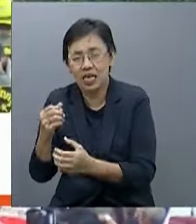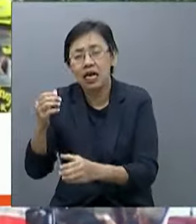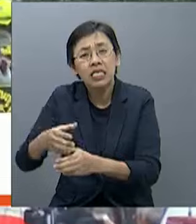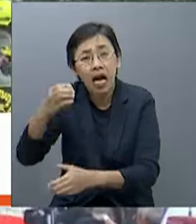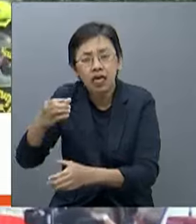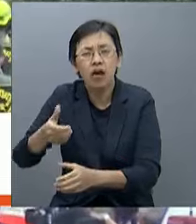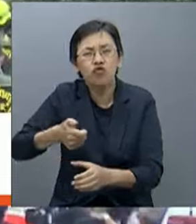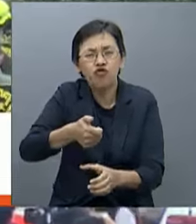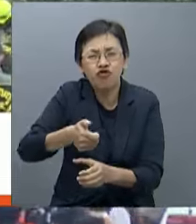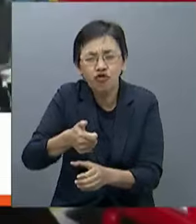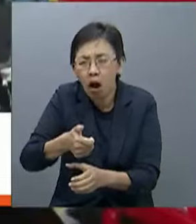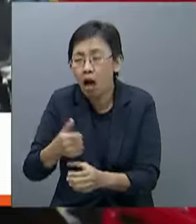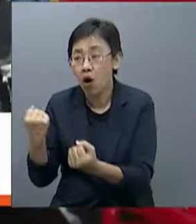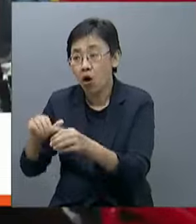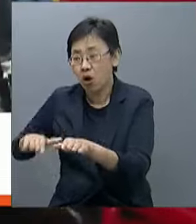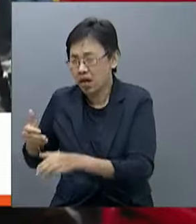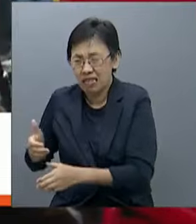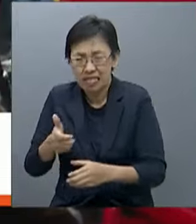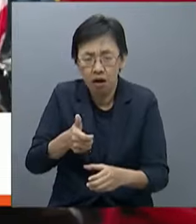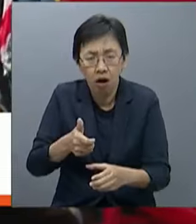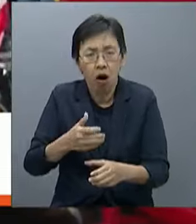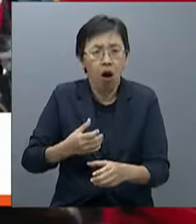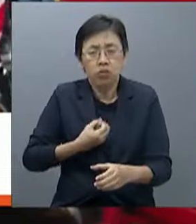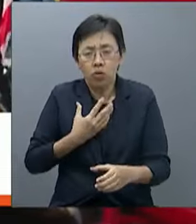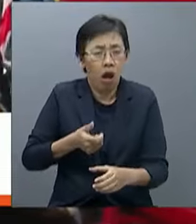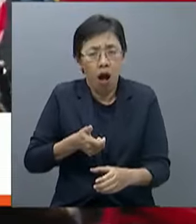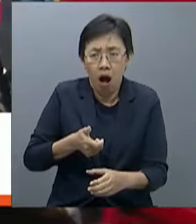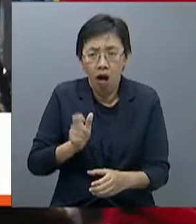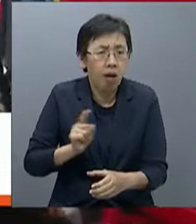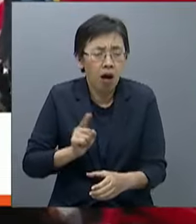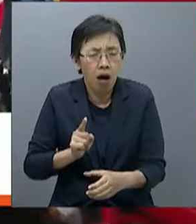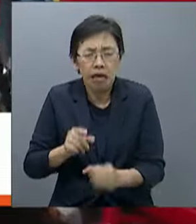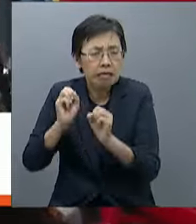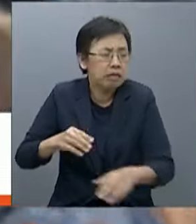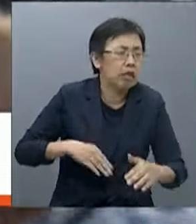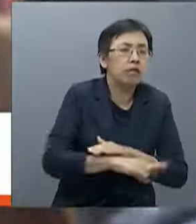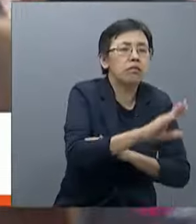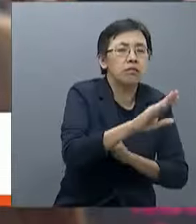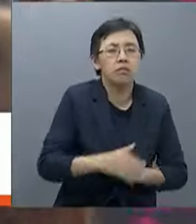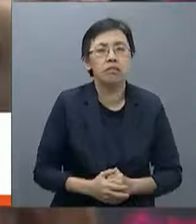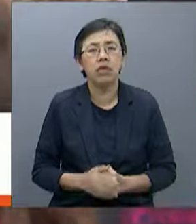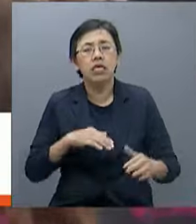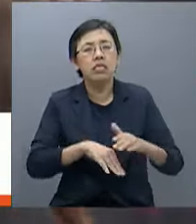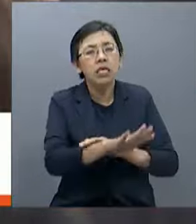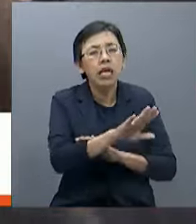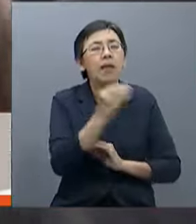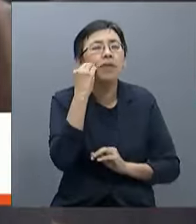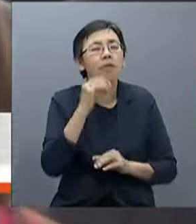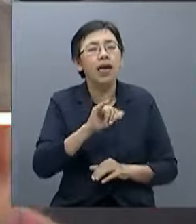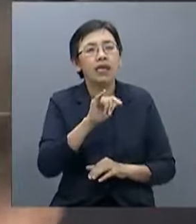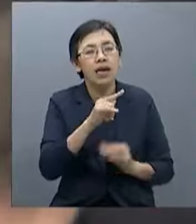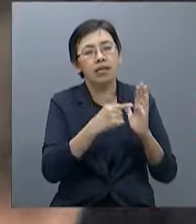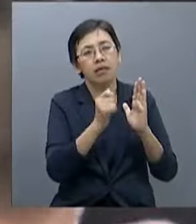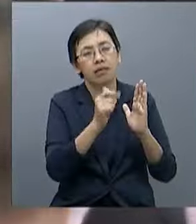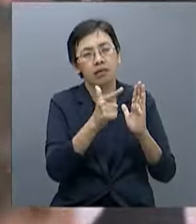ตามมาแต่ระหว่างนั้นรู้สึกตกใจกับเหตุการณ์ที่เกิดขึ้นจึงตัดสินใจหลบหนีออกจากจุดเกิดเหตุไปพักอยู่ที่บ้านญาติในจังหวัดอ่าง